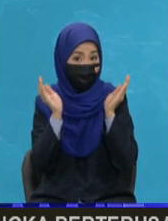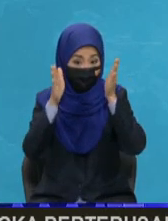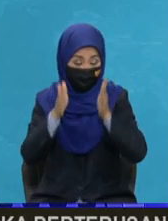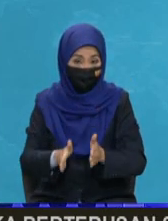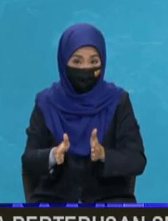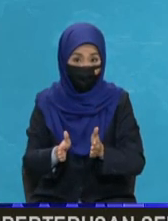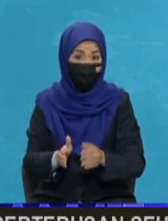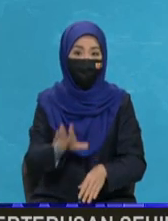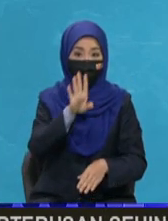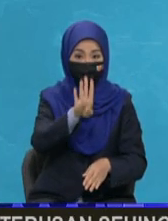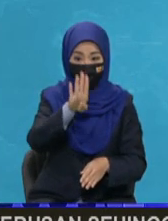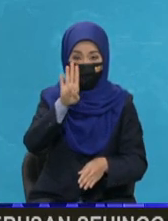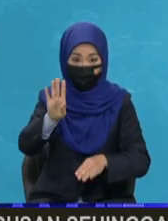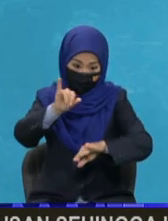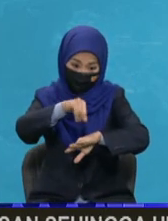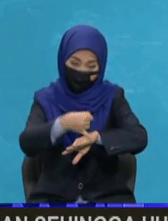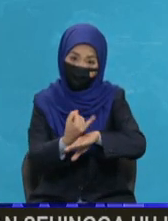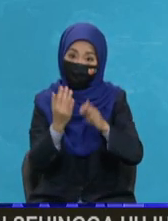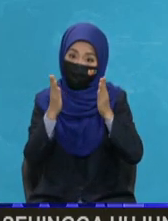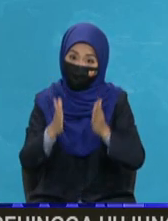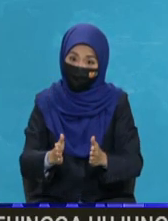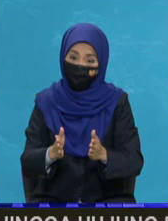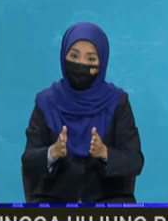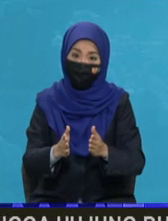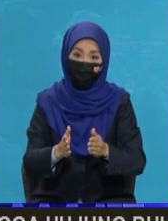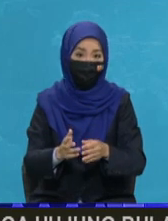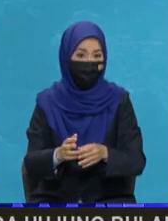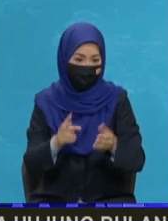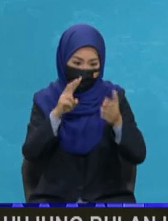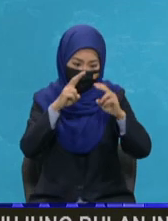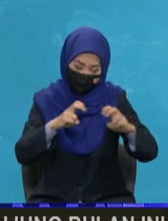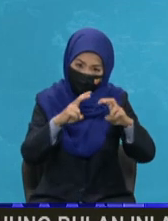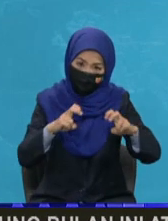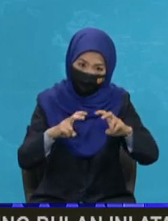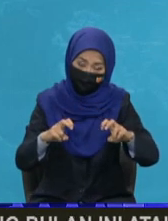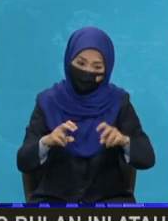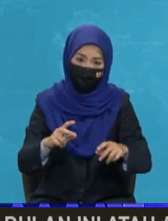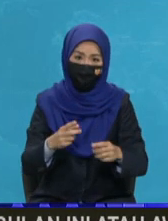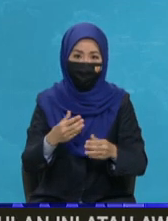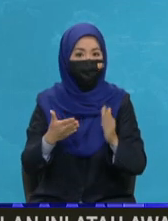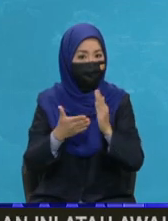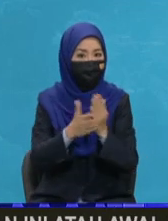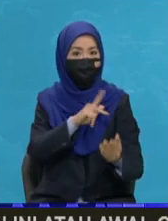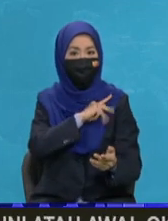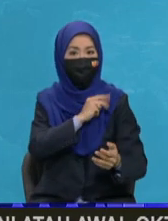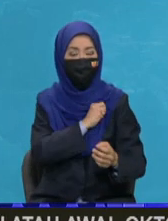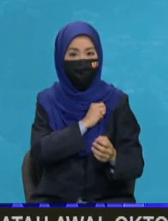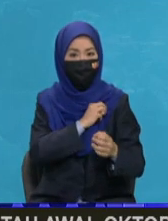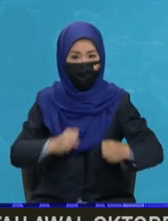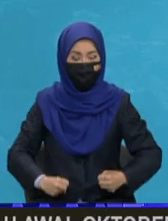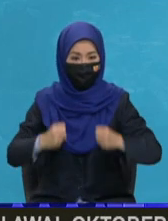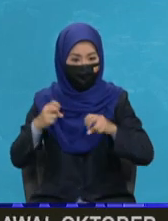dengan 44 ke simphor dapatkan itu diperolehi oleh Kementerian Kesehatan setelah melaksanakan